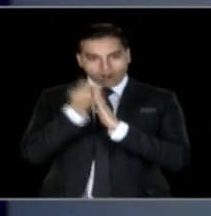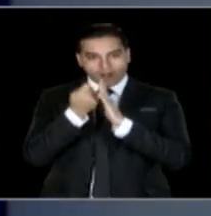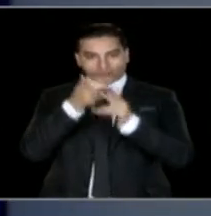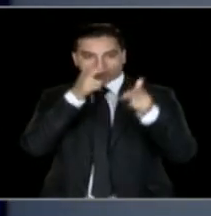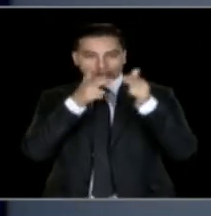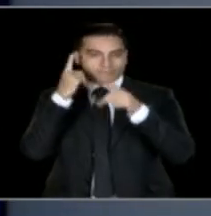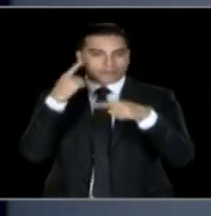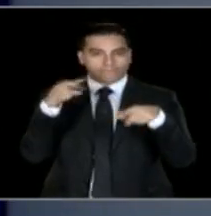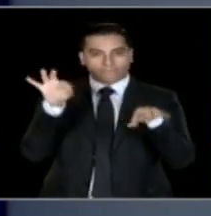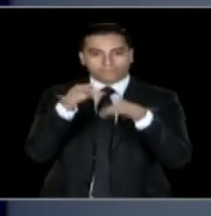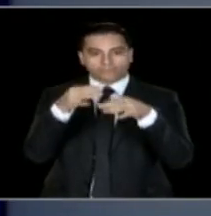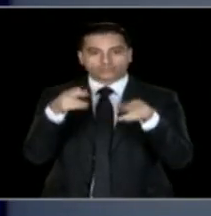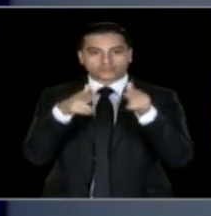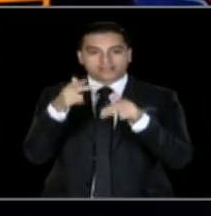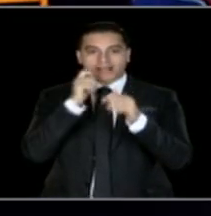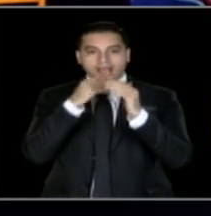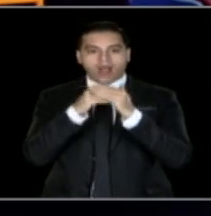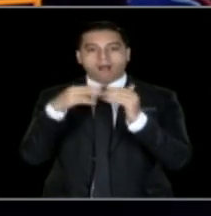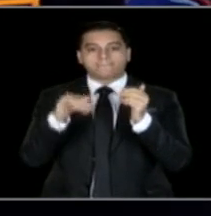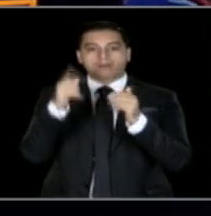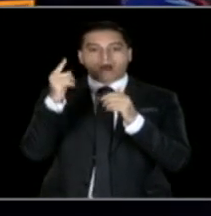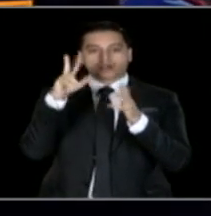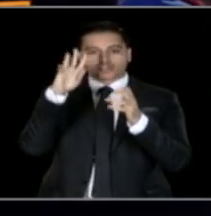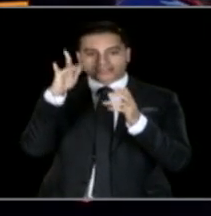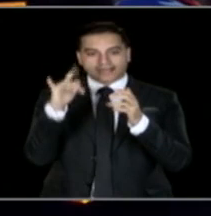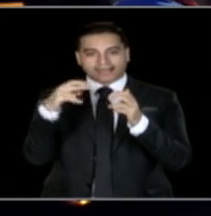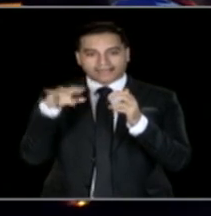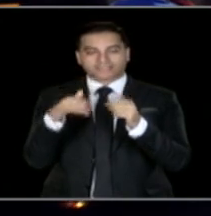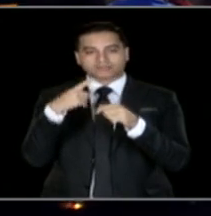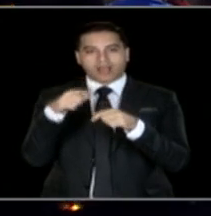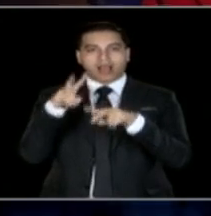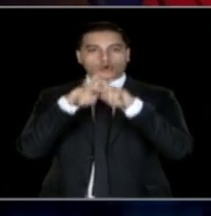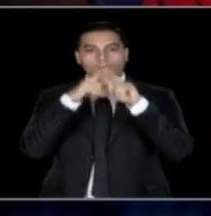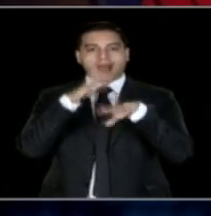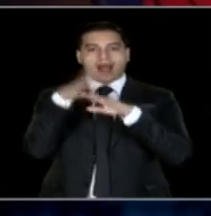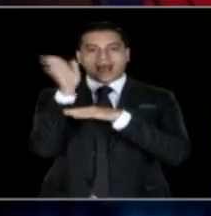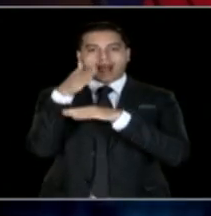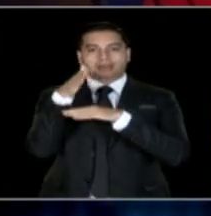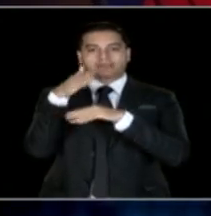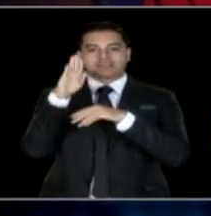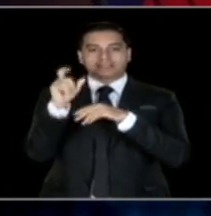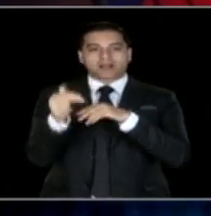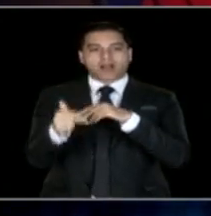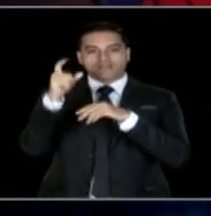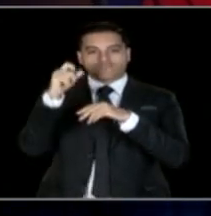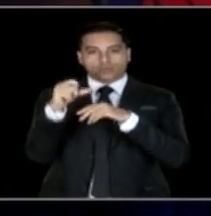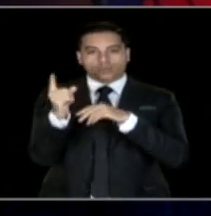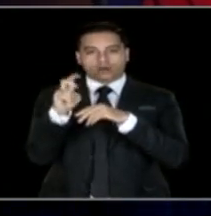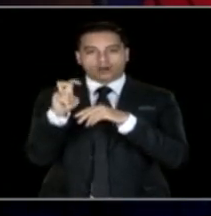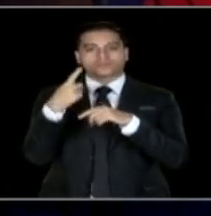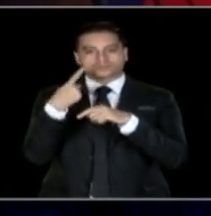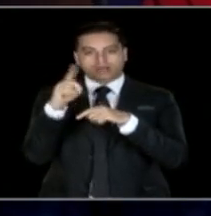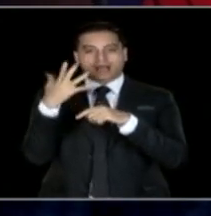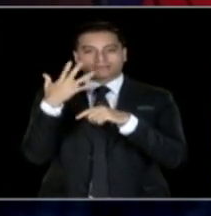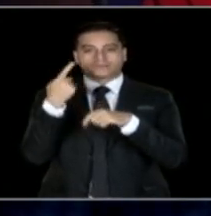التصويريه المسلسل الايام؟ عمار الشريعي. صح. كم عدد النجوم على علم دوله سنغافوره؟ 5. صح. بلقيس هي